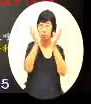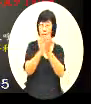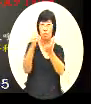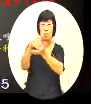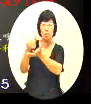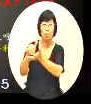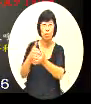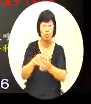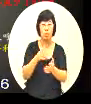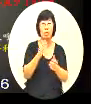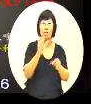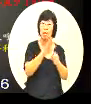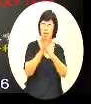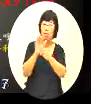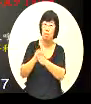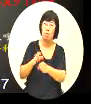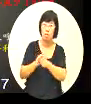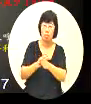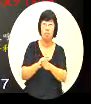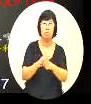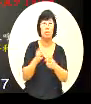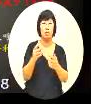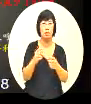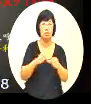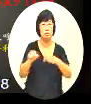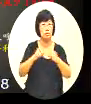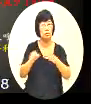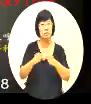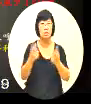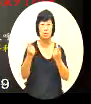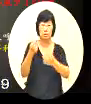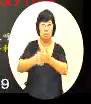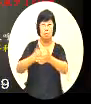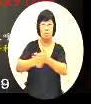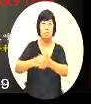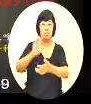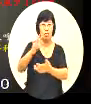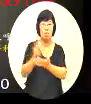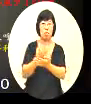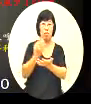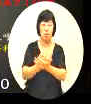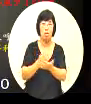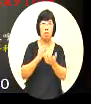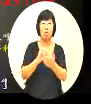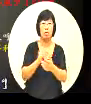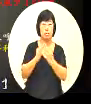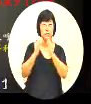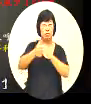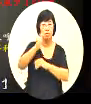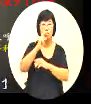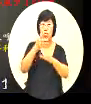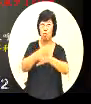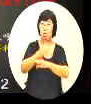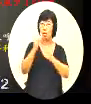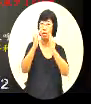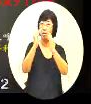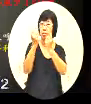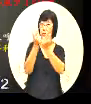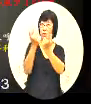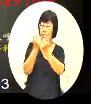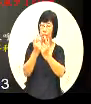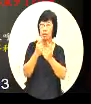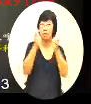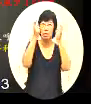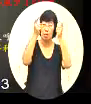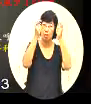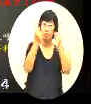助及计划型补助少的。那么接着市长也说台北然后跟高雄我们那个有跟劳健保